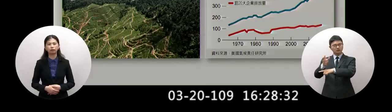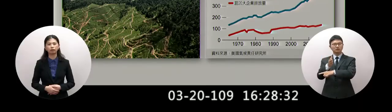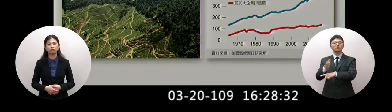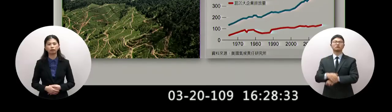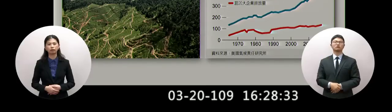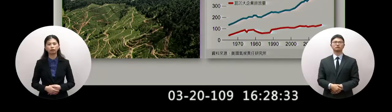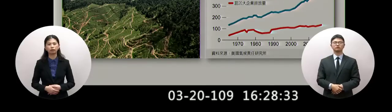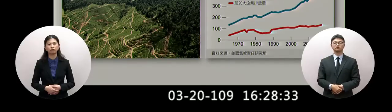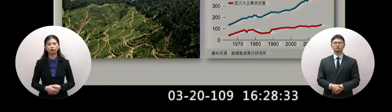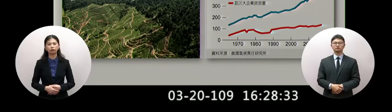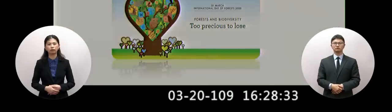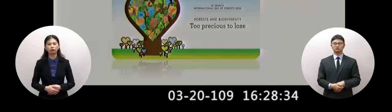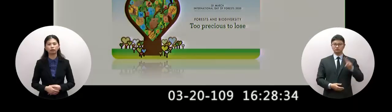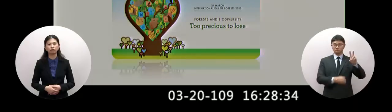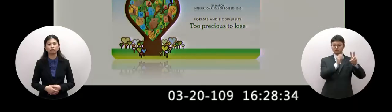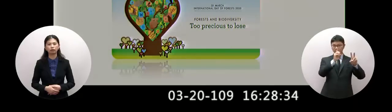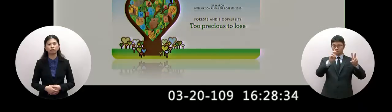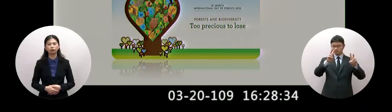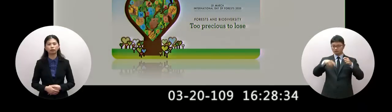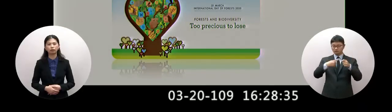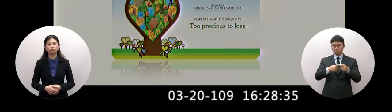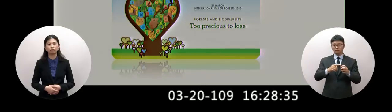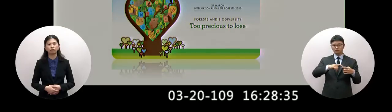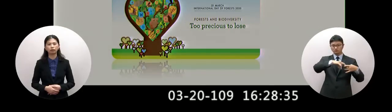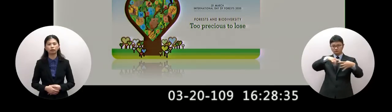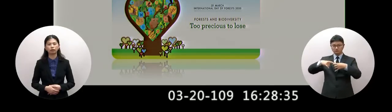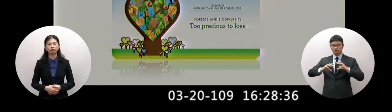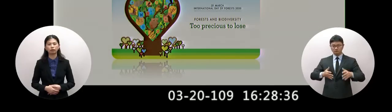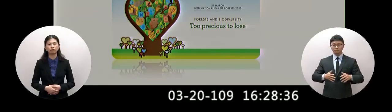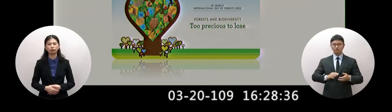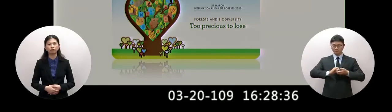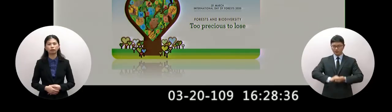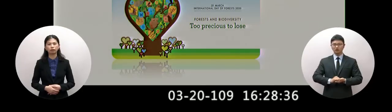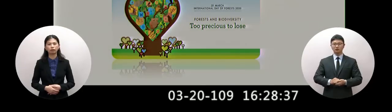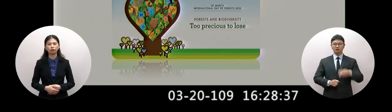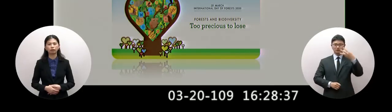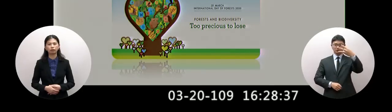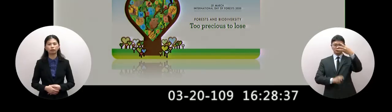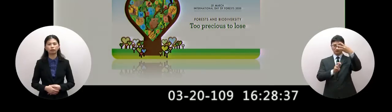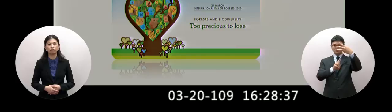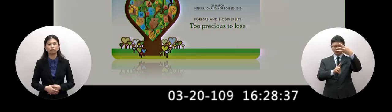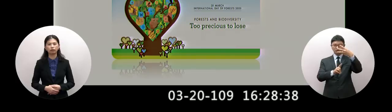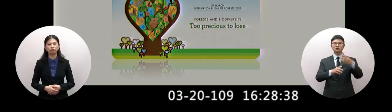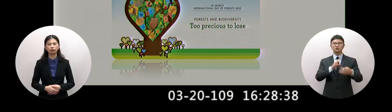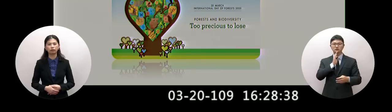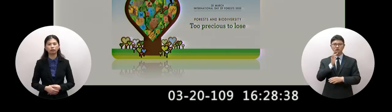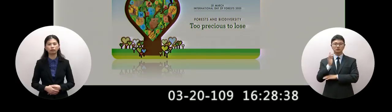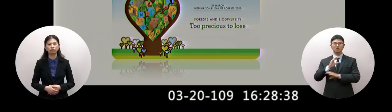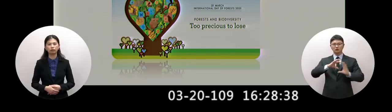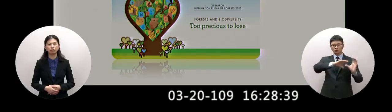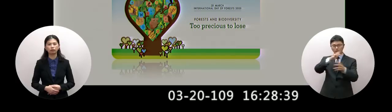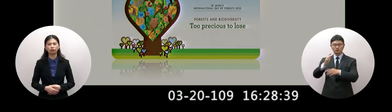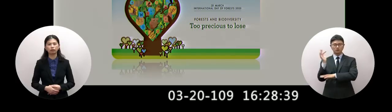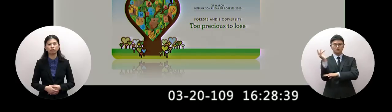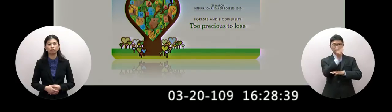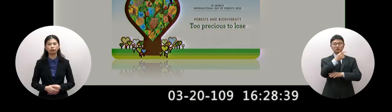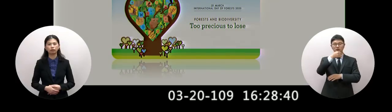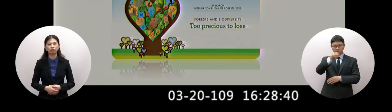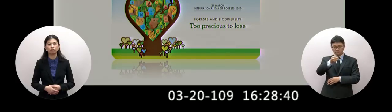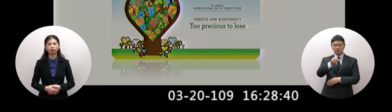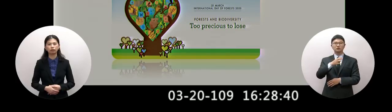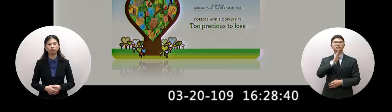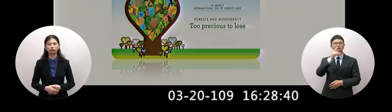12%到20%。所以在2012年的时候，联合国决议把3月21号定为国际森林日，也就是明